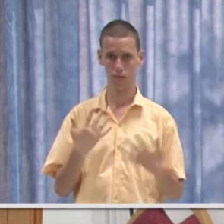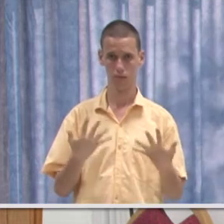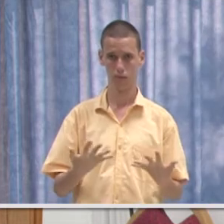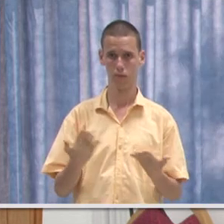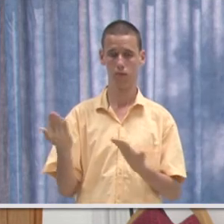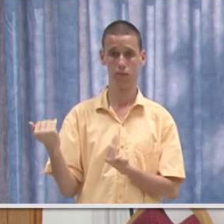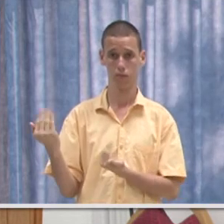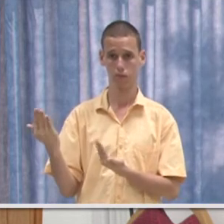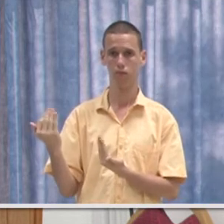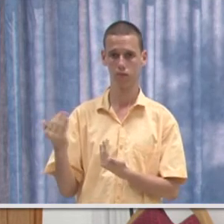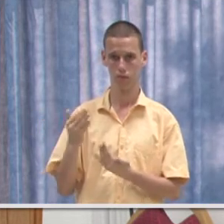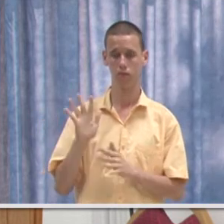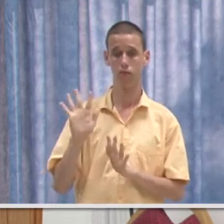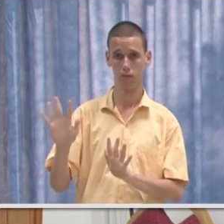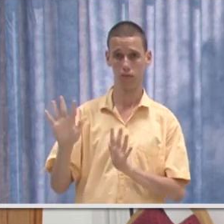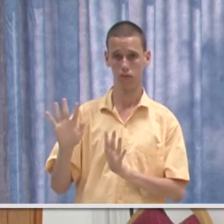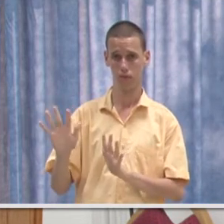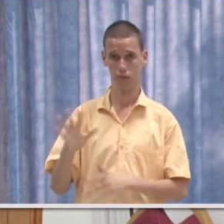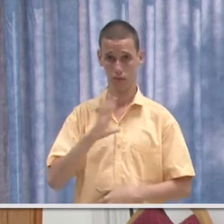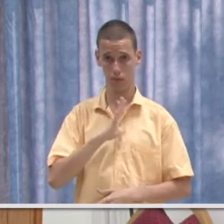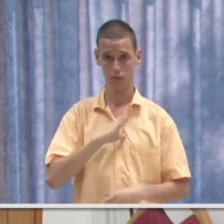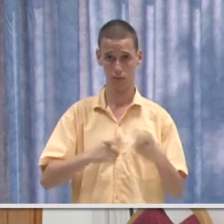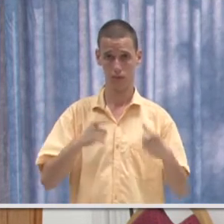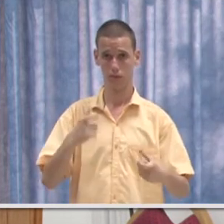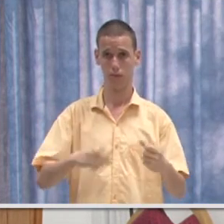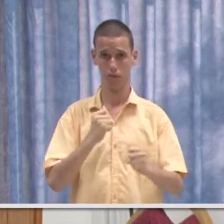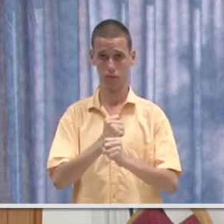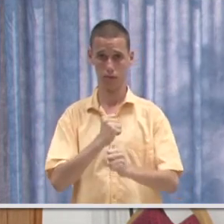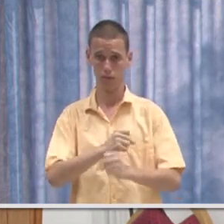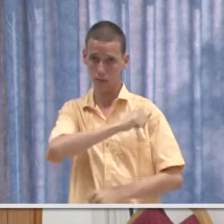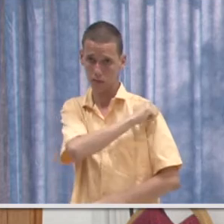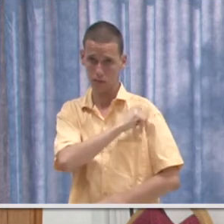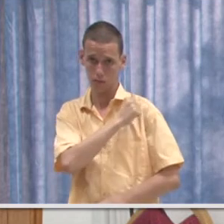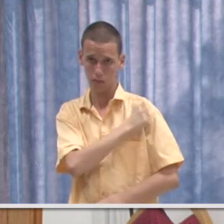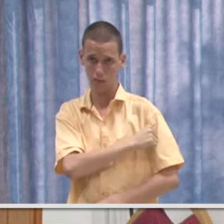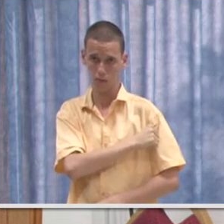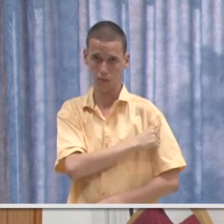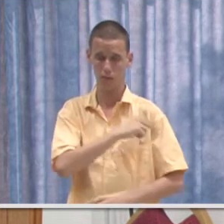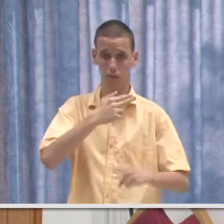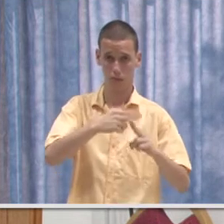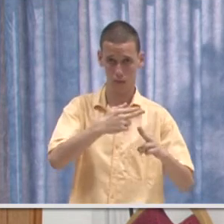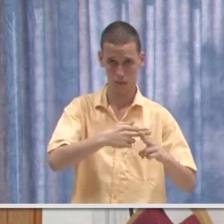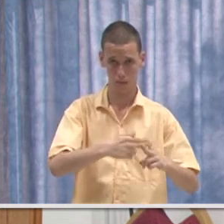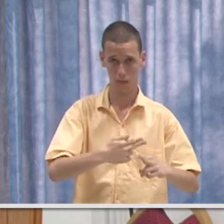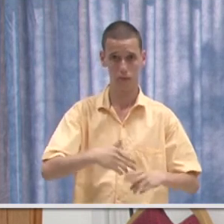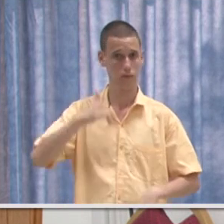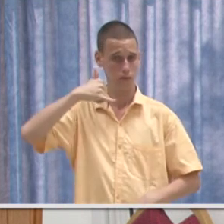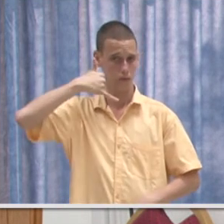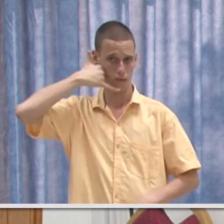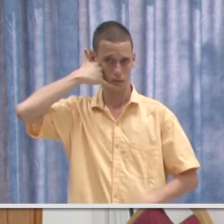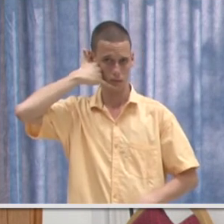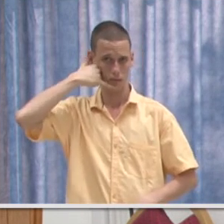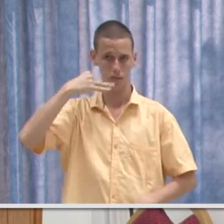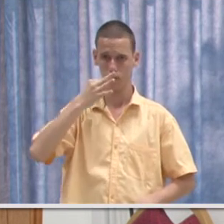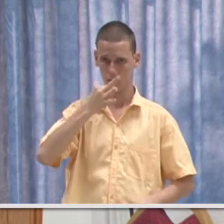sa bonne spécialiste, les autres peuvent trouver une liste, un appointement, pour les autres sélectionner les bonnes patients qui ont besoin de voir